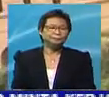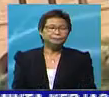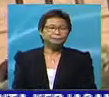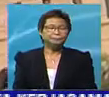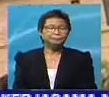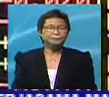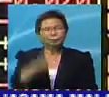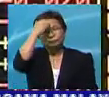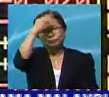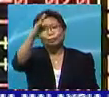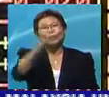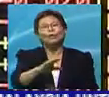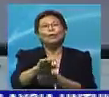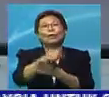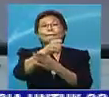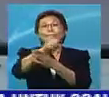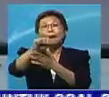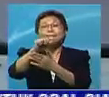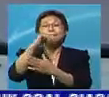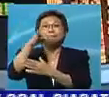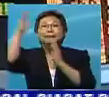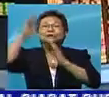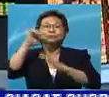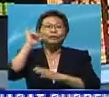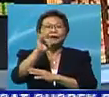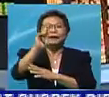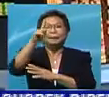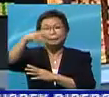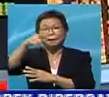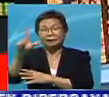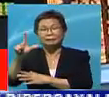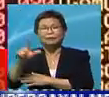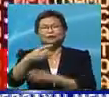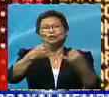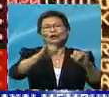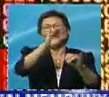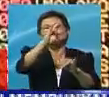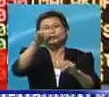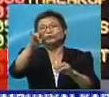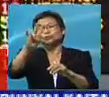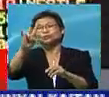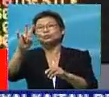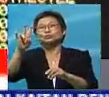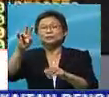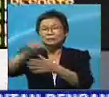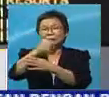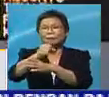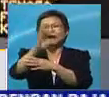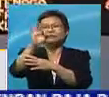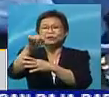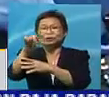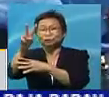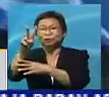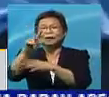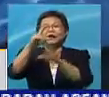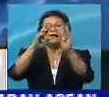dalam makluman kepada burusa Malaysia semalam kpf berkata ia menjual 3.77 juta saham fgv pada 6 Februari lalu